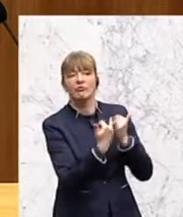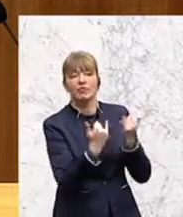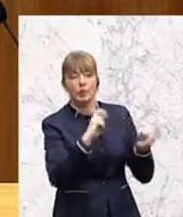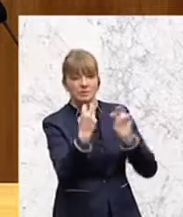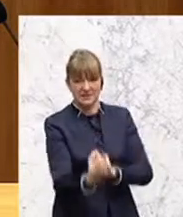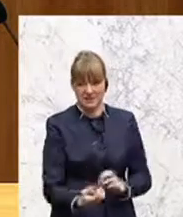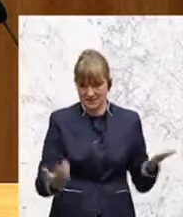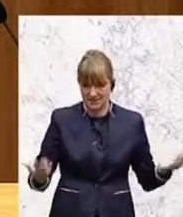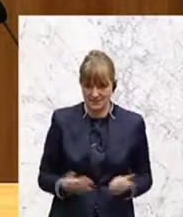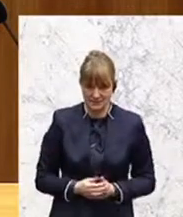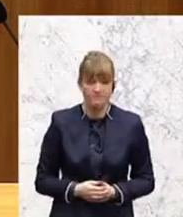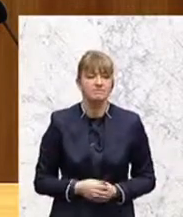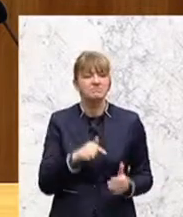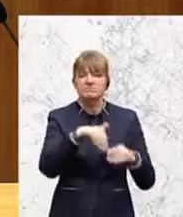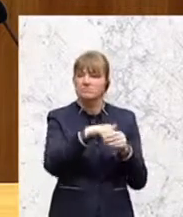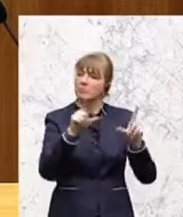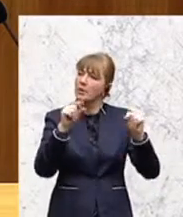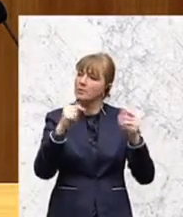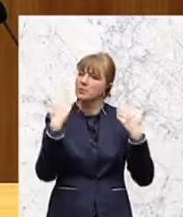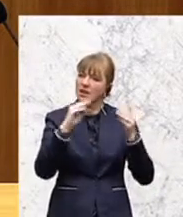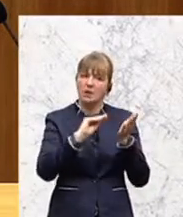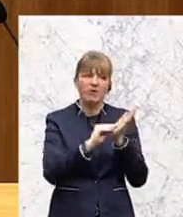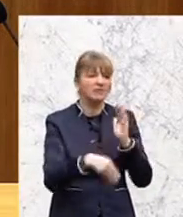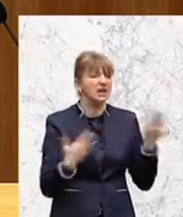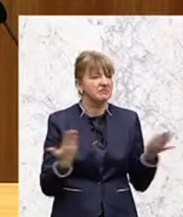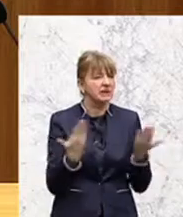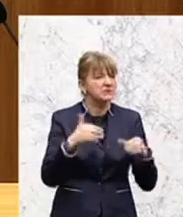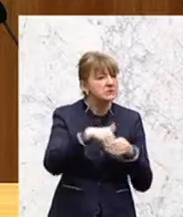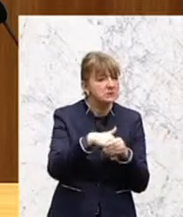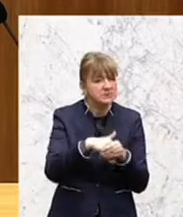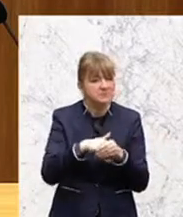um. Was bedeutet der Klimavertrag?